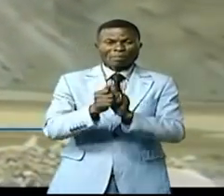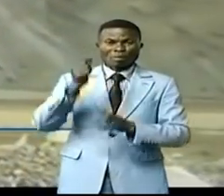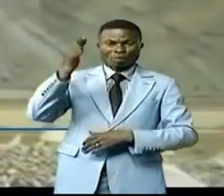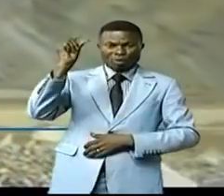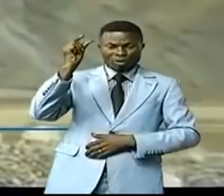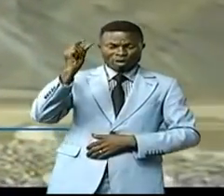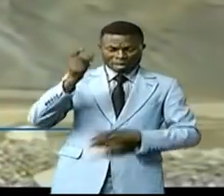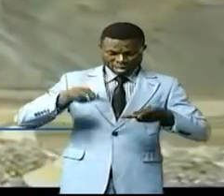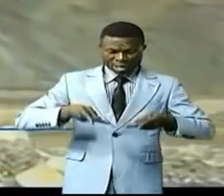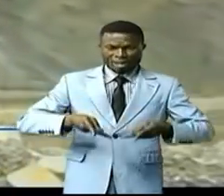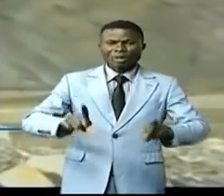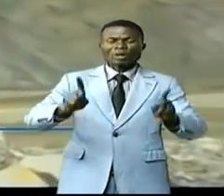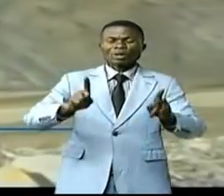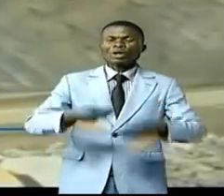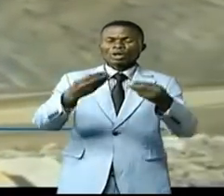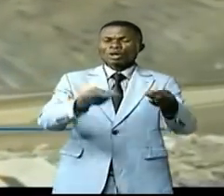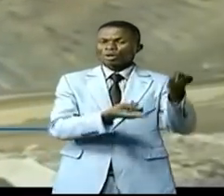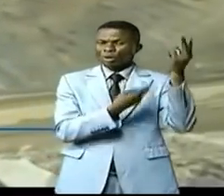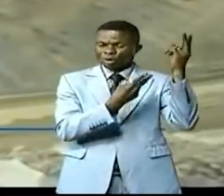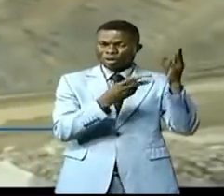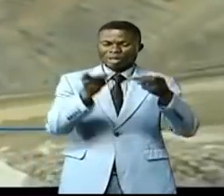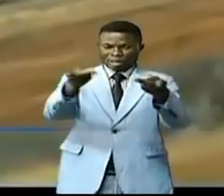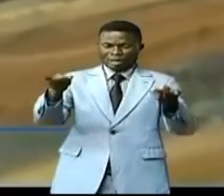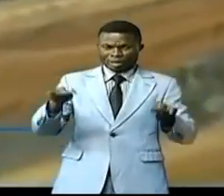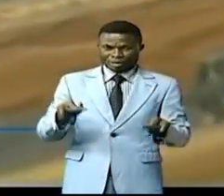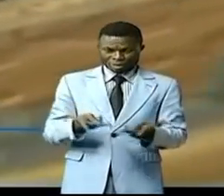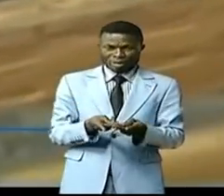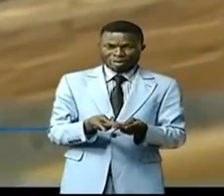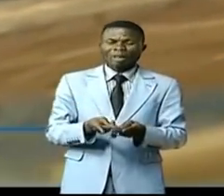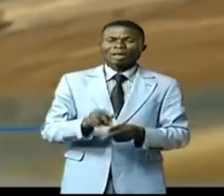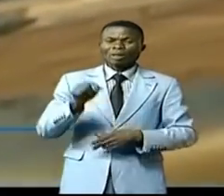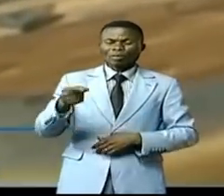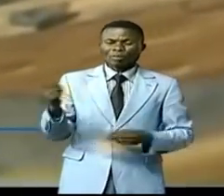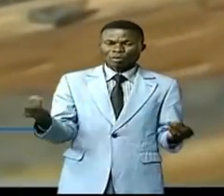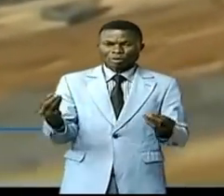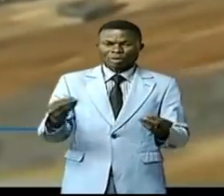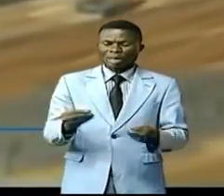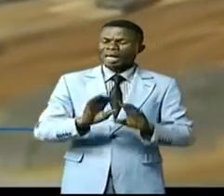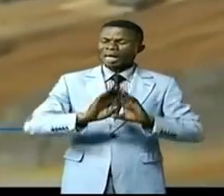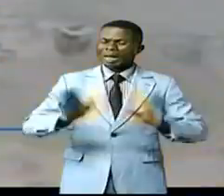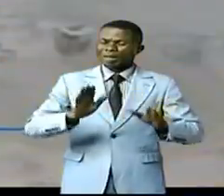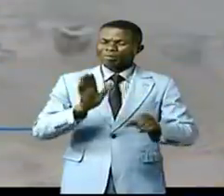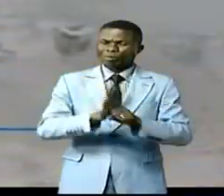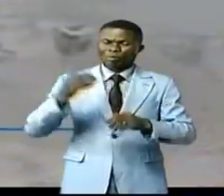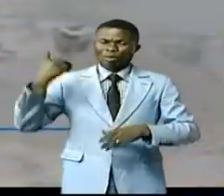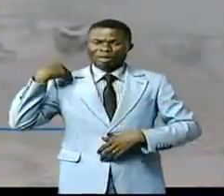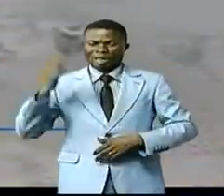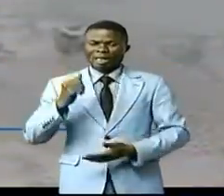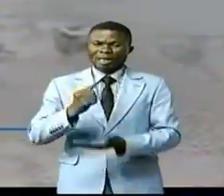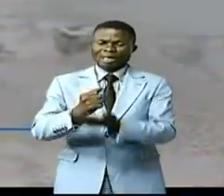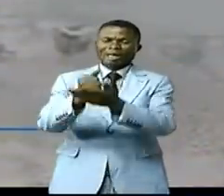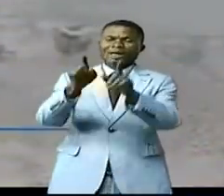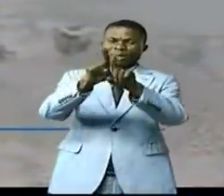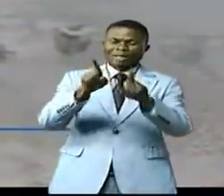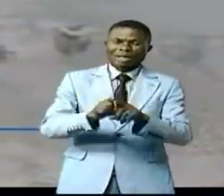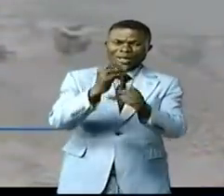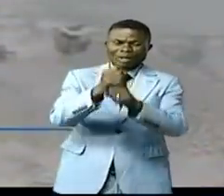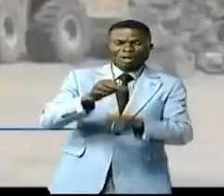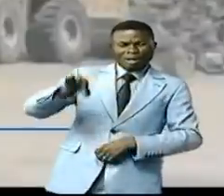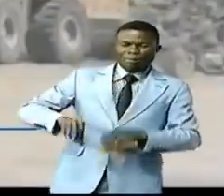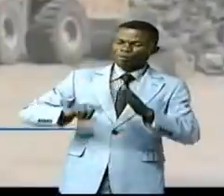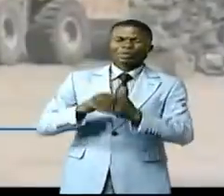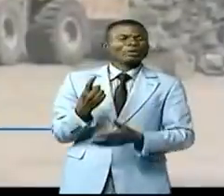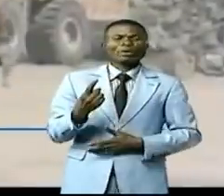en permettant la valorisation des sites dits Greenfield à fort potentiel par l'État, lui permettant ainsi de bénéficier